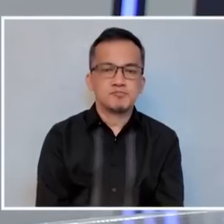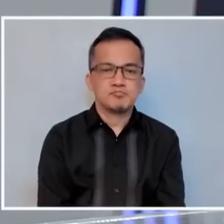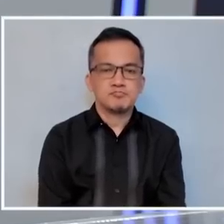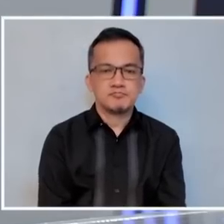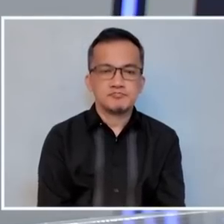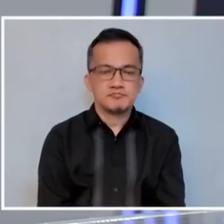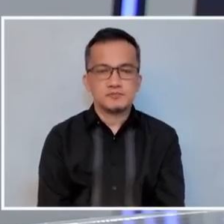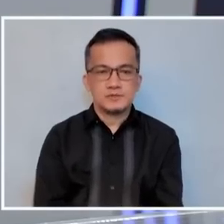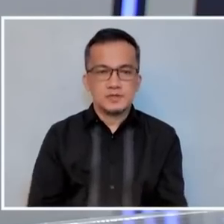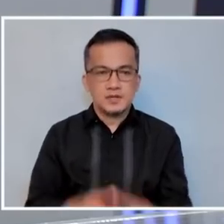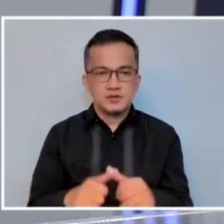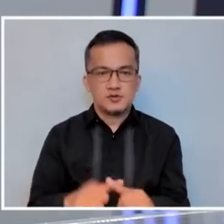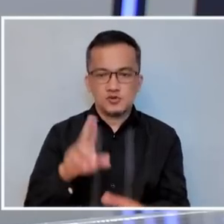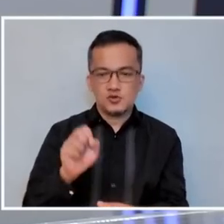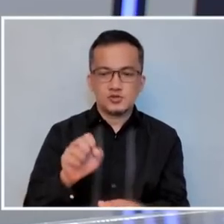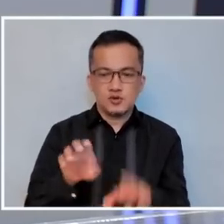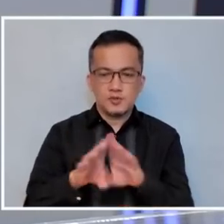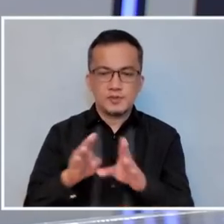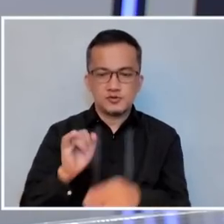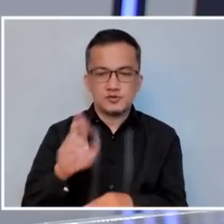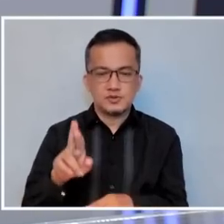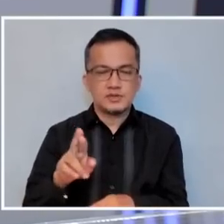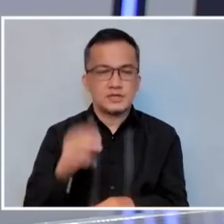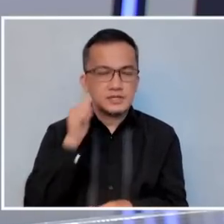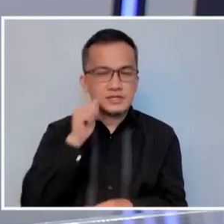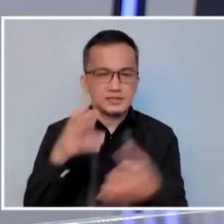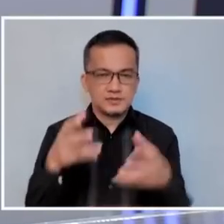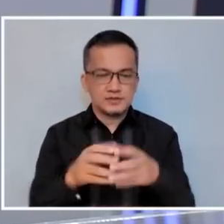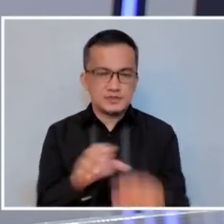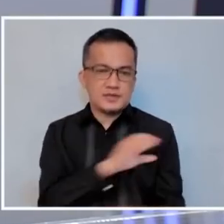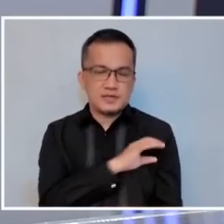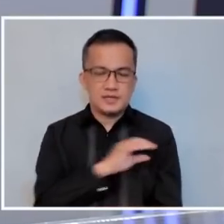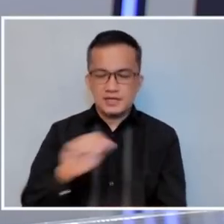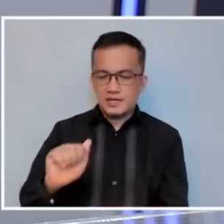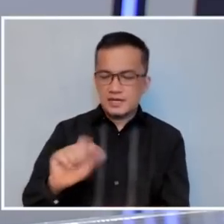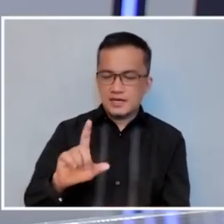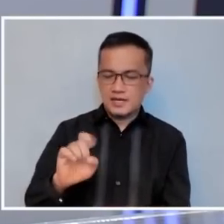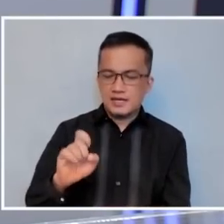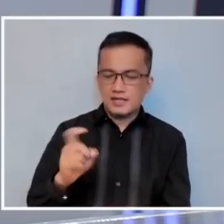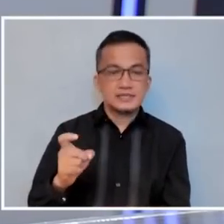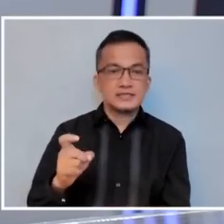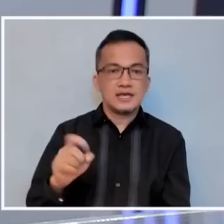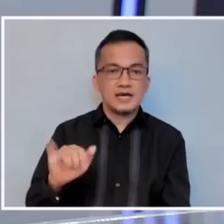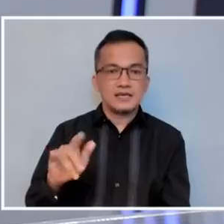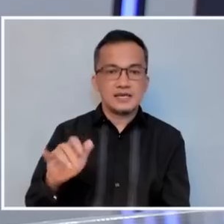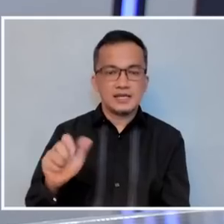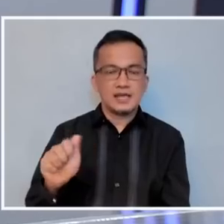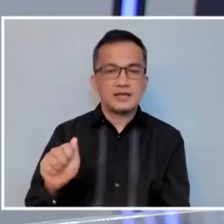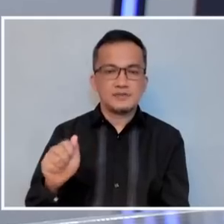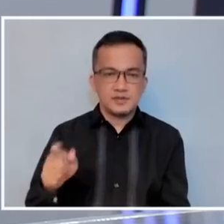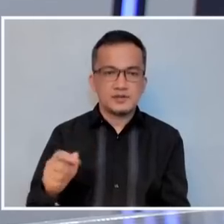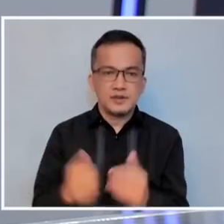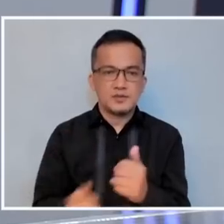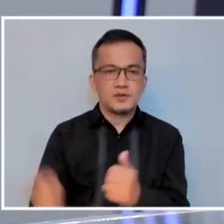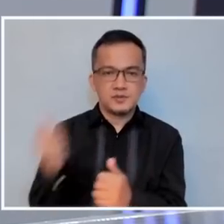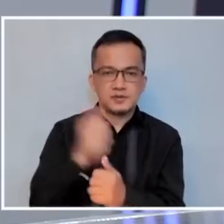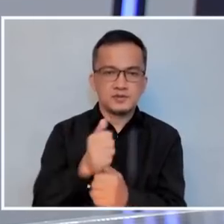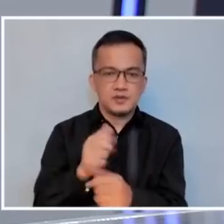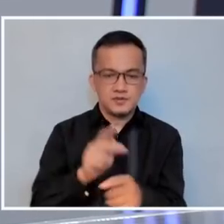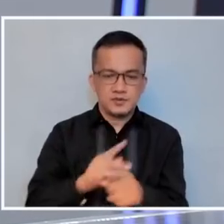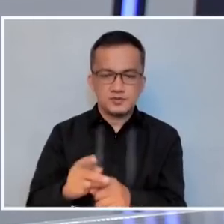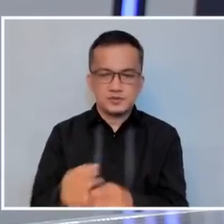Patuloy ang paghataw ni US Open Junior Girls Division Champion Alex Ayala na nakatakdang mamayani sa professional tennis tour